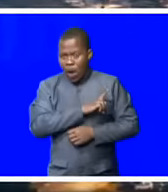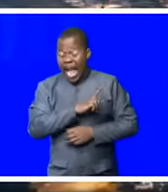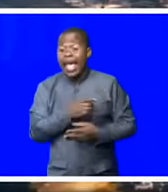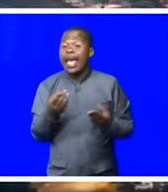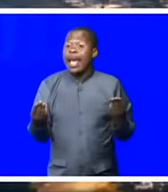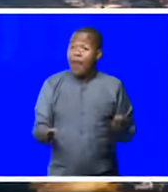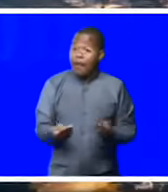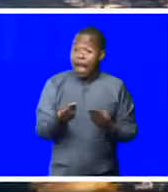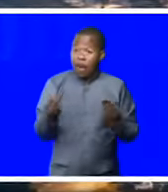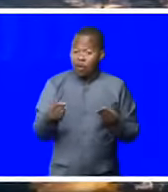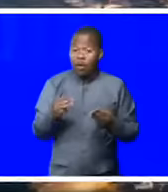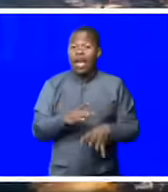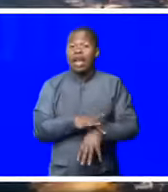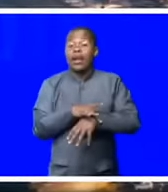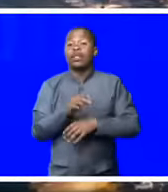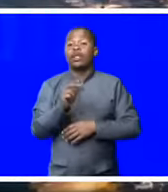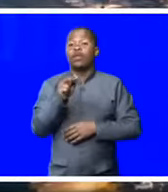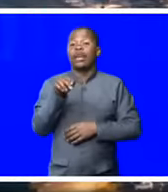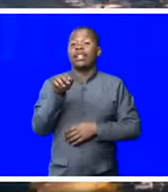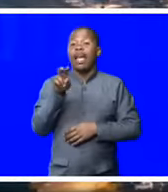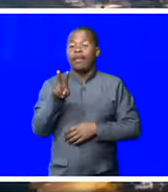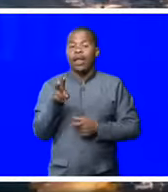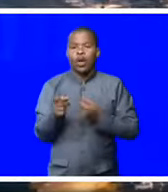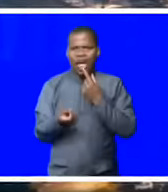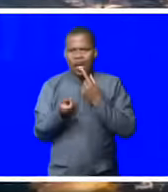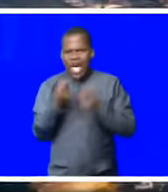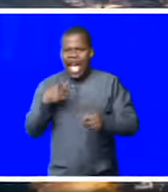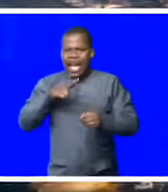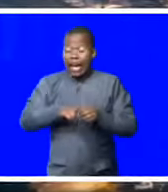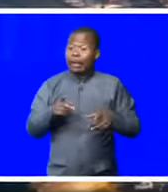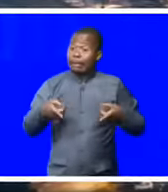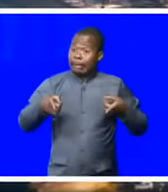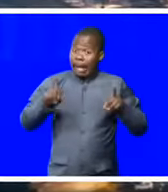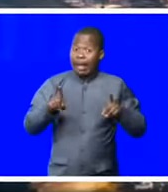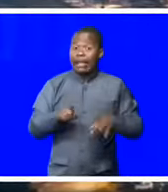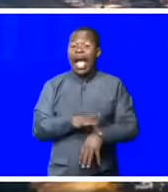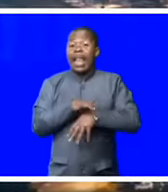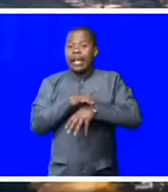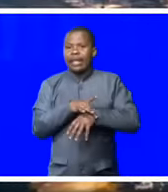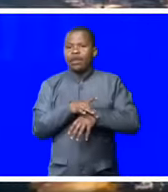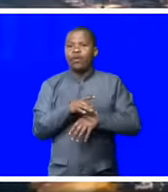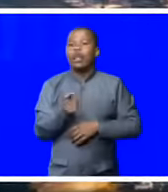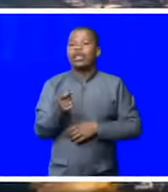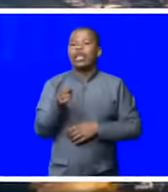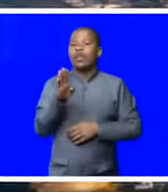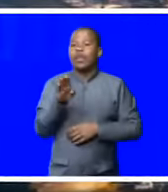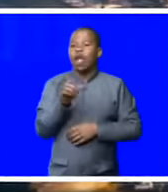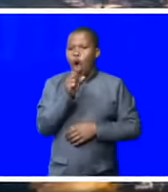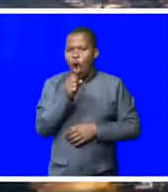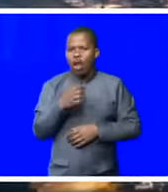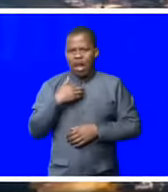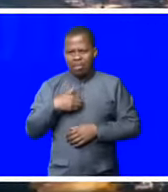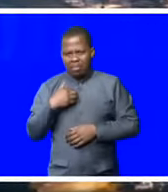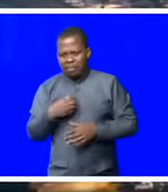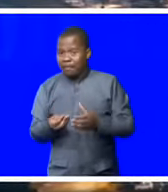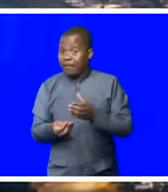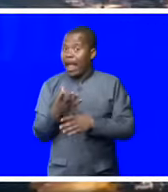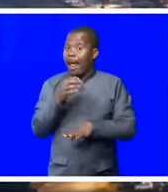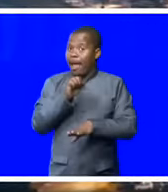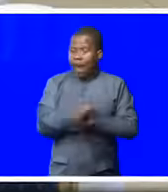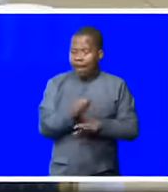kungako bafuna bavikeleke. Lokhu kuvakele ngalobuke tindzaba talesifo sesifuba sengadi kubantfwana nebantfu labasha